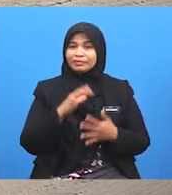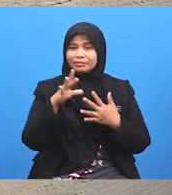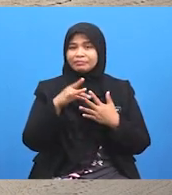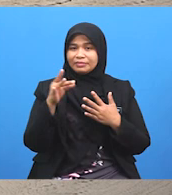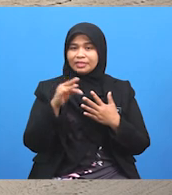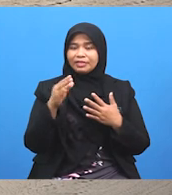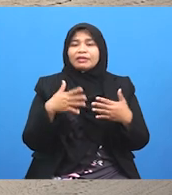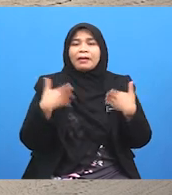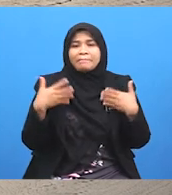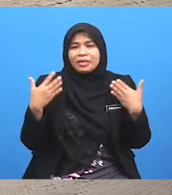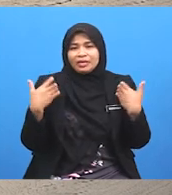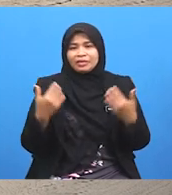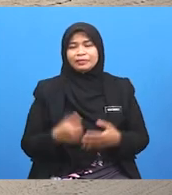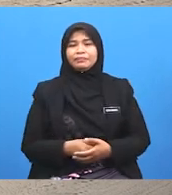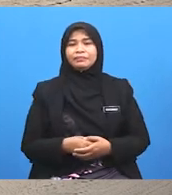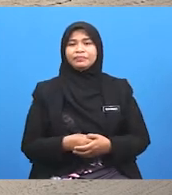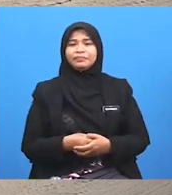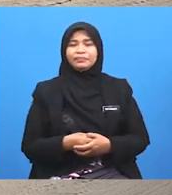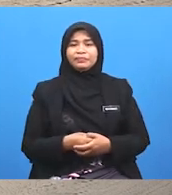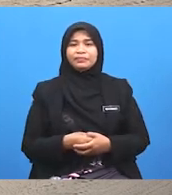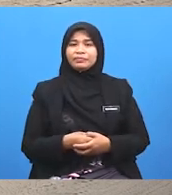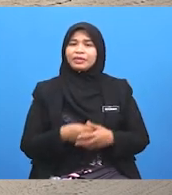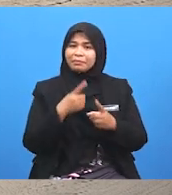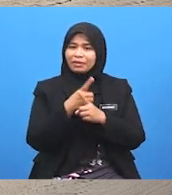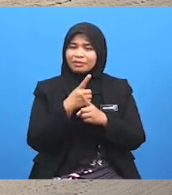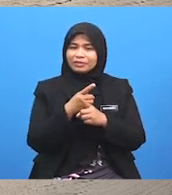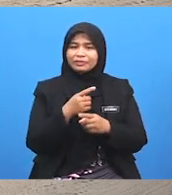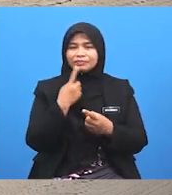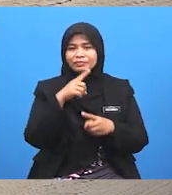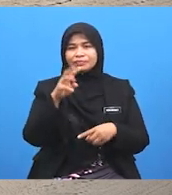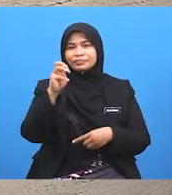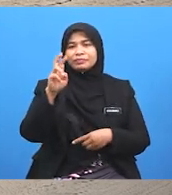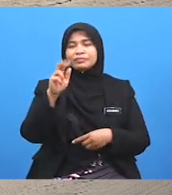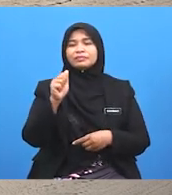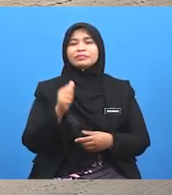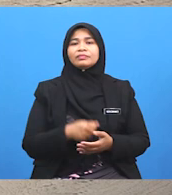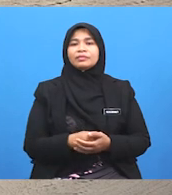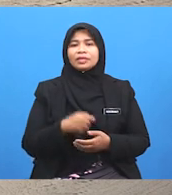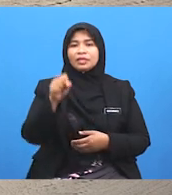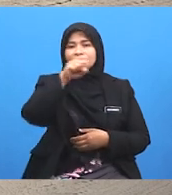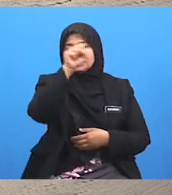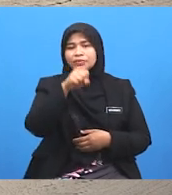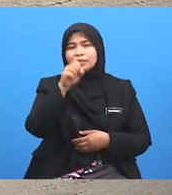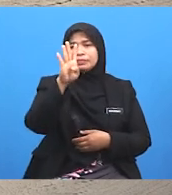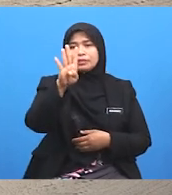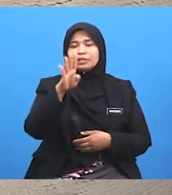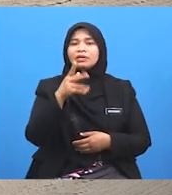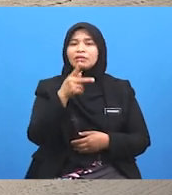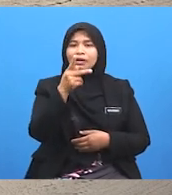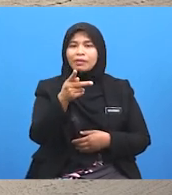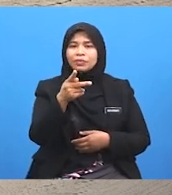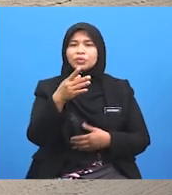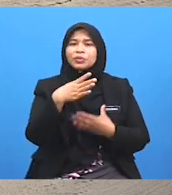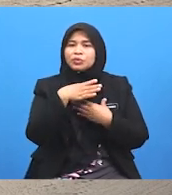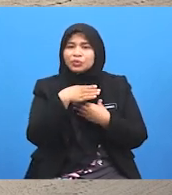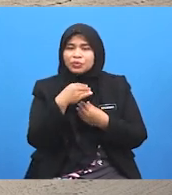Saya pilih gembira, cikgu. Ya, betul jawapan Mira. Soalan keempat.